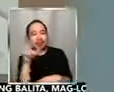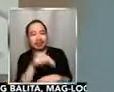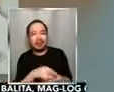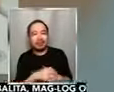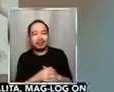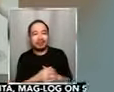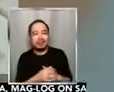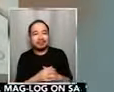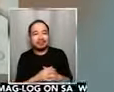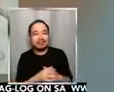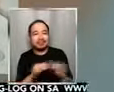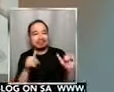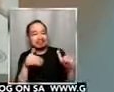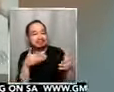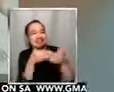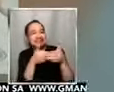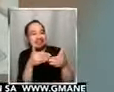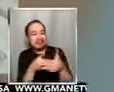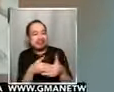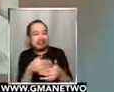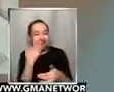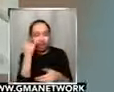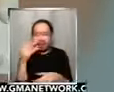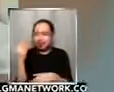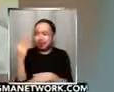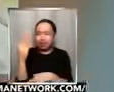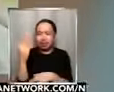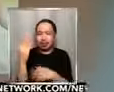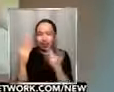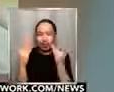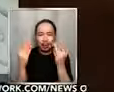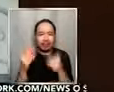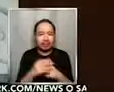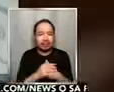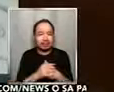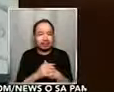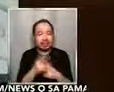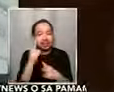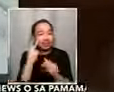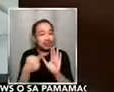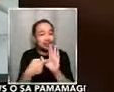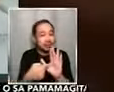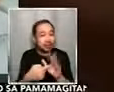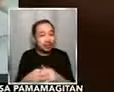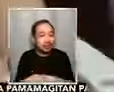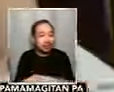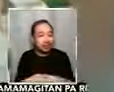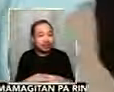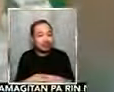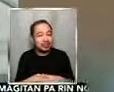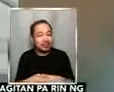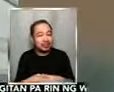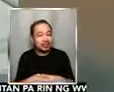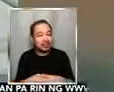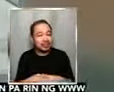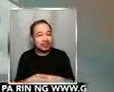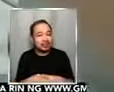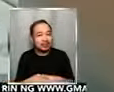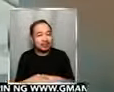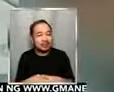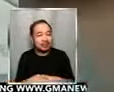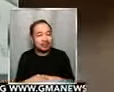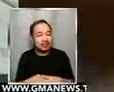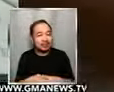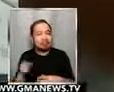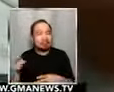Sabihin mo kay Ma'am, bakit color blue ang pizza? Sabihin mo, para makita niya. Ano ulo? Pumayag na rin